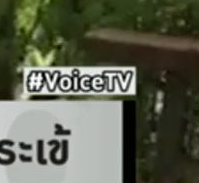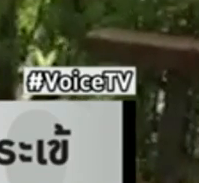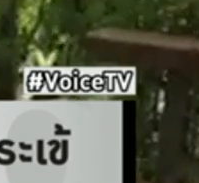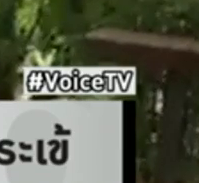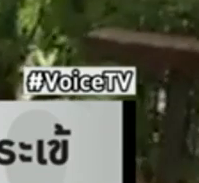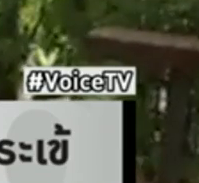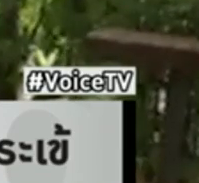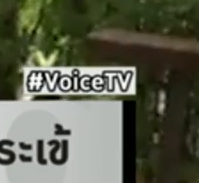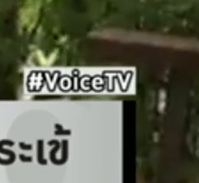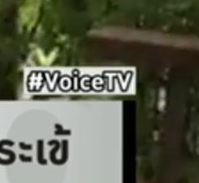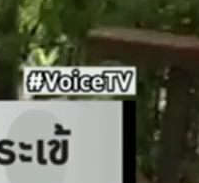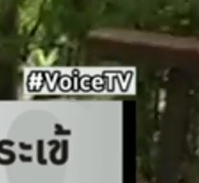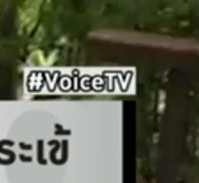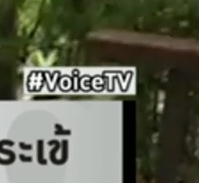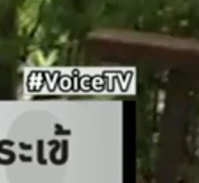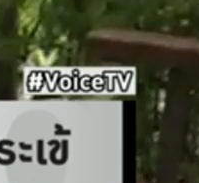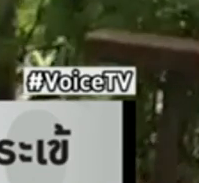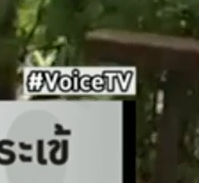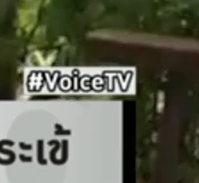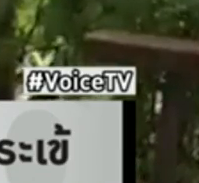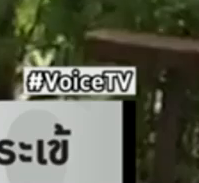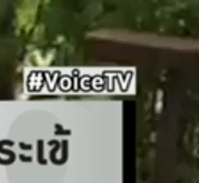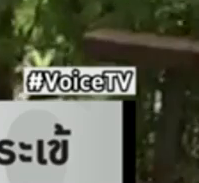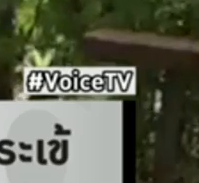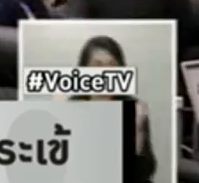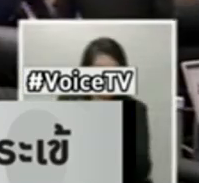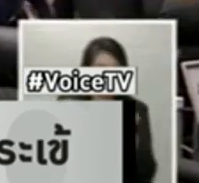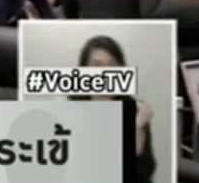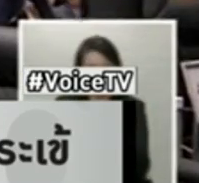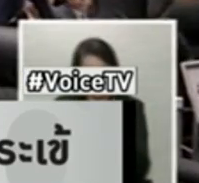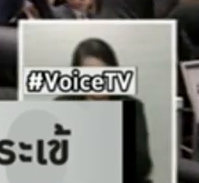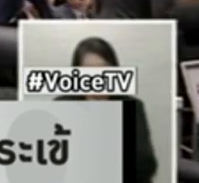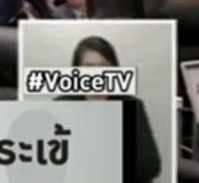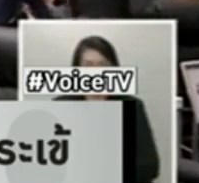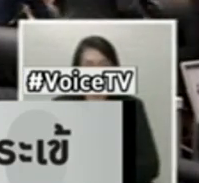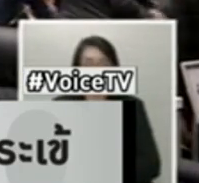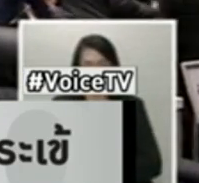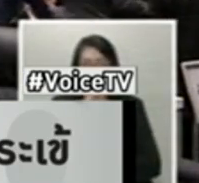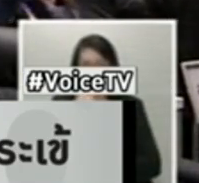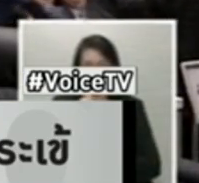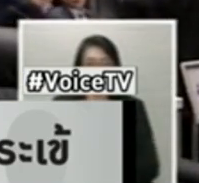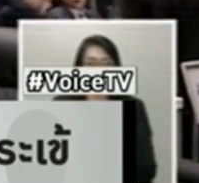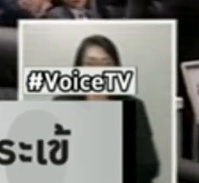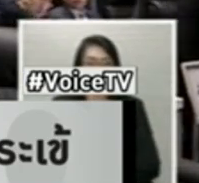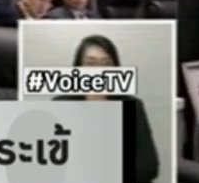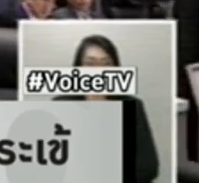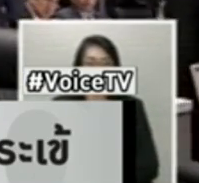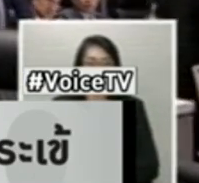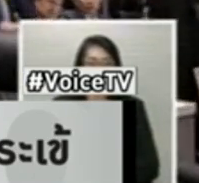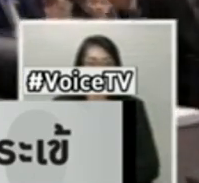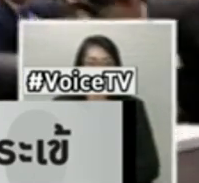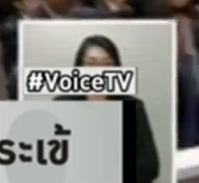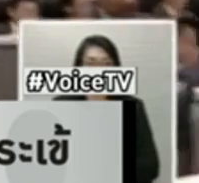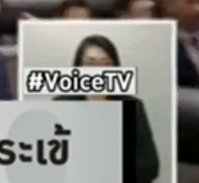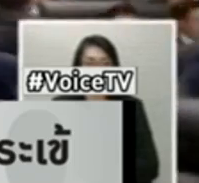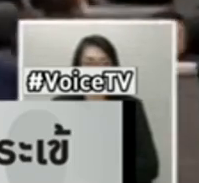ทำเหมือนคุณศิระปรินาไพบูลย์นั่นแหละ ไม่แล้วจริงๆเนี่ยตั้งหลักตั้งแต่แรกเพราะตอนแรกที่เป็นเกมกรรมการเนี่ยผมเตือนตั้งแต่แรกแล้วนะว่ารอบนี้ระ